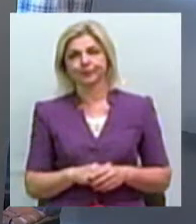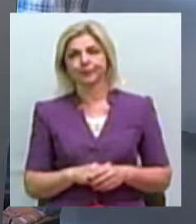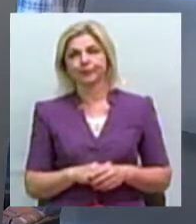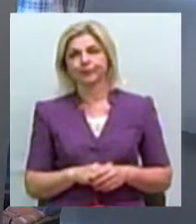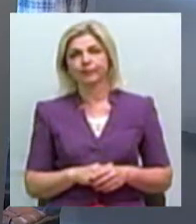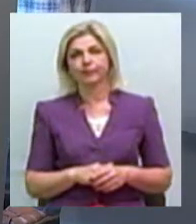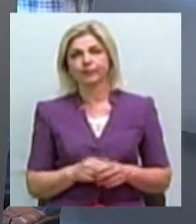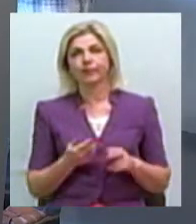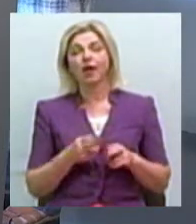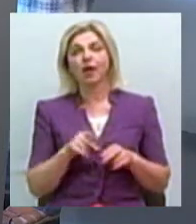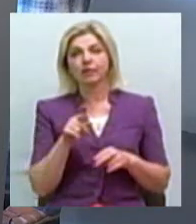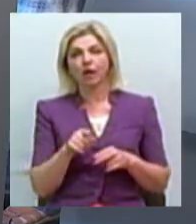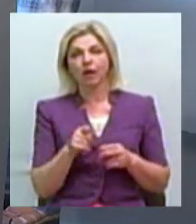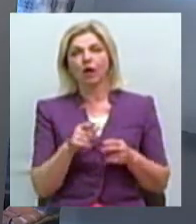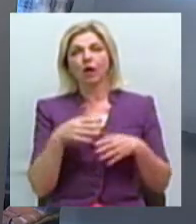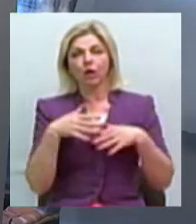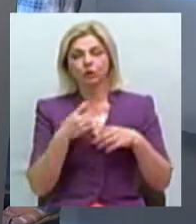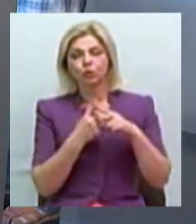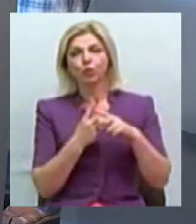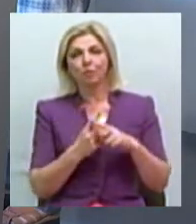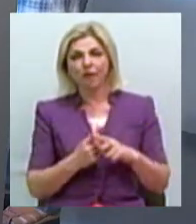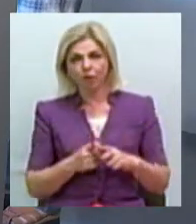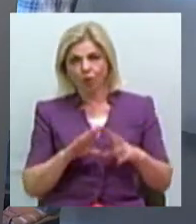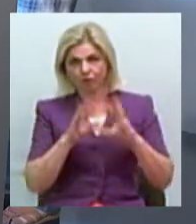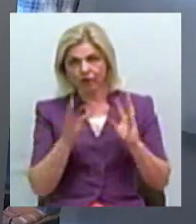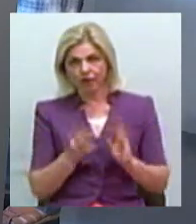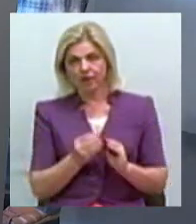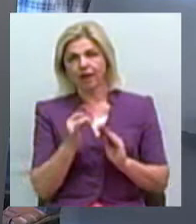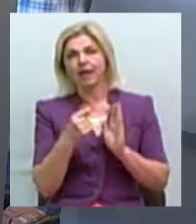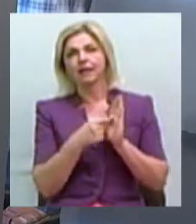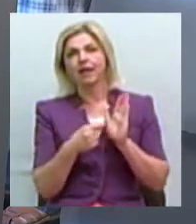это просуммировано и делится на,